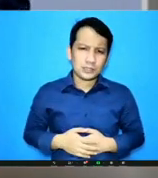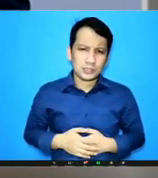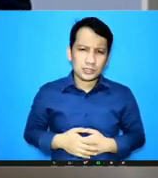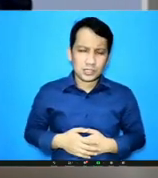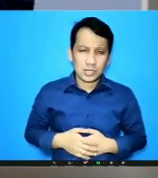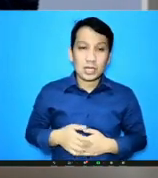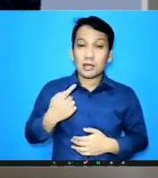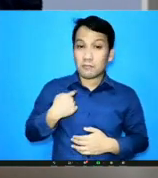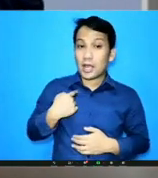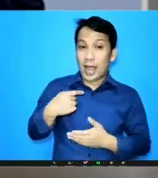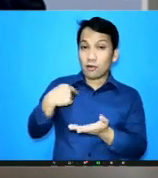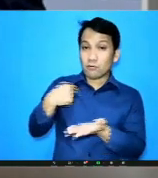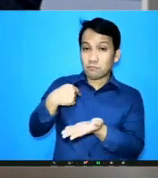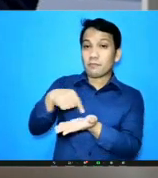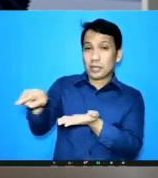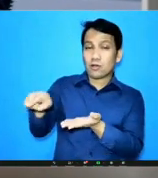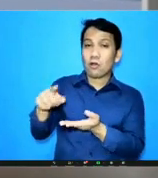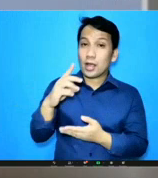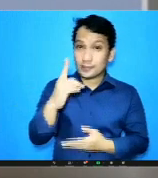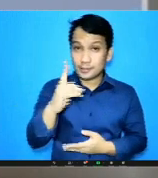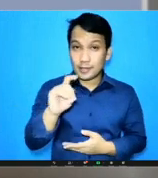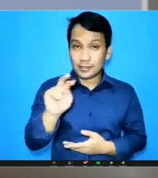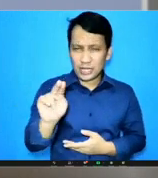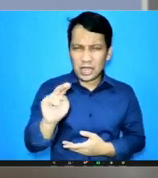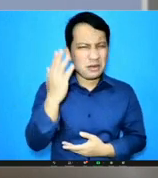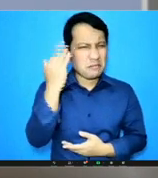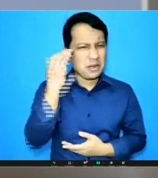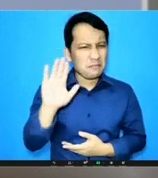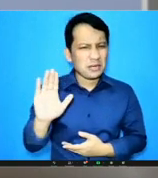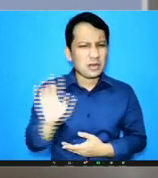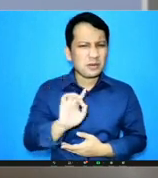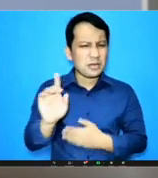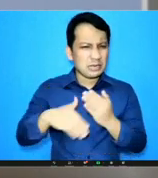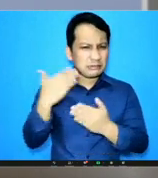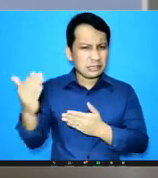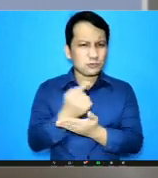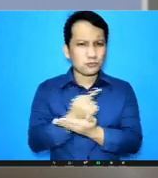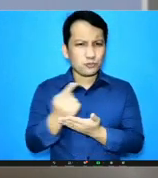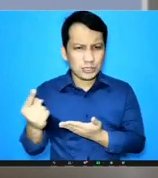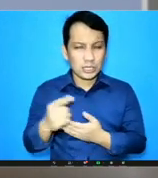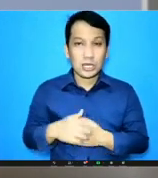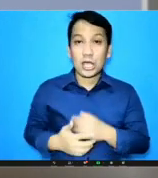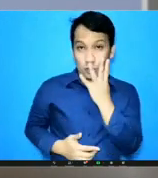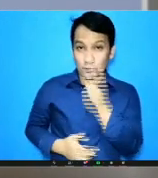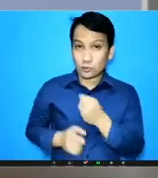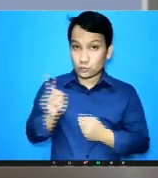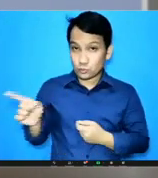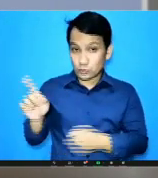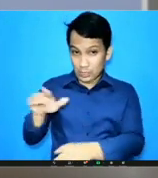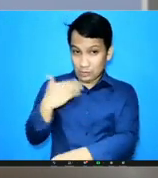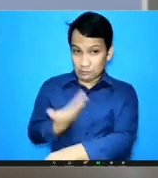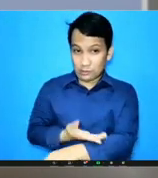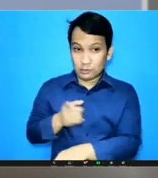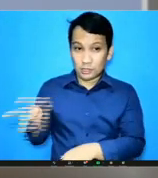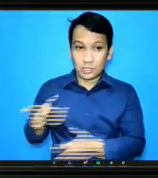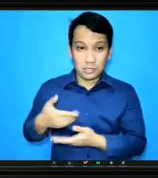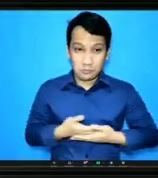Sasagutin natin ang DNA test para magkaalamanan na sa susunod na linggo kung anak nga ba ni Cap ang baby ni